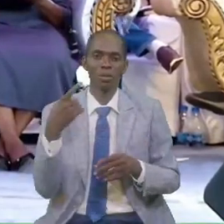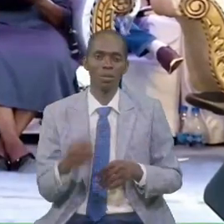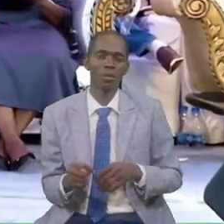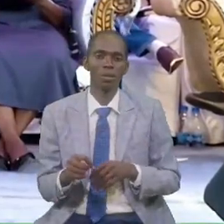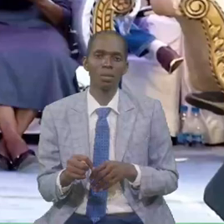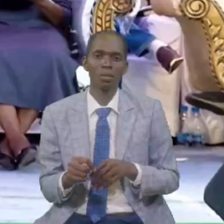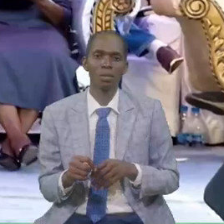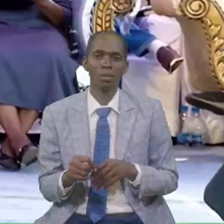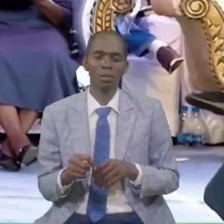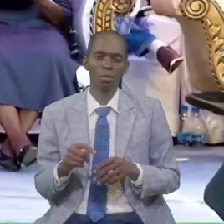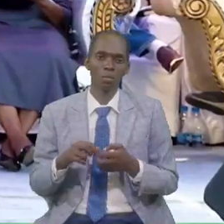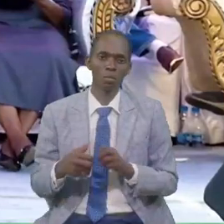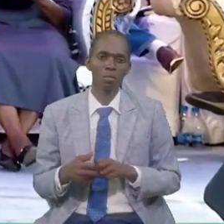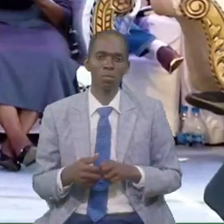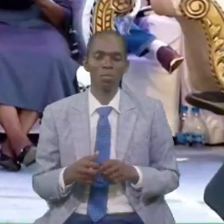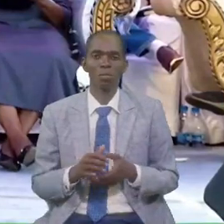Parce que je suis un héros.